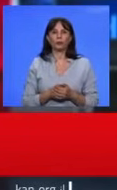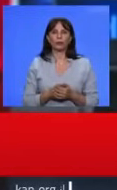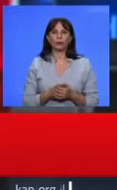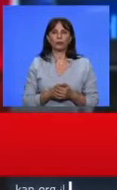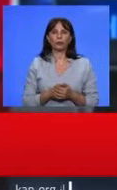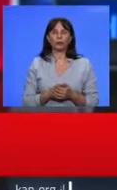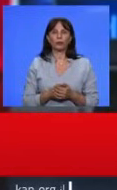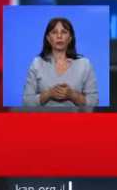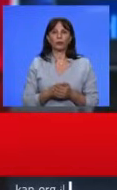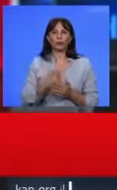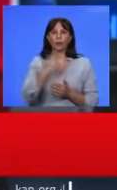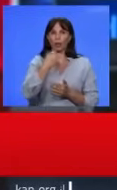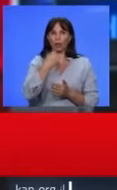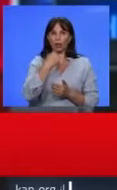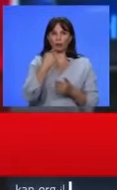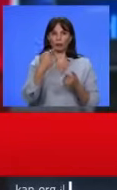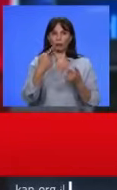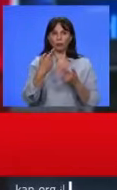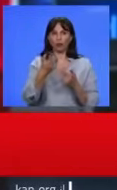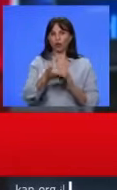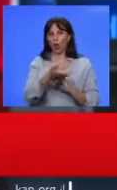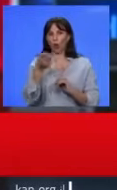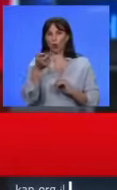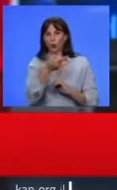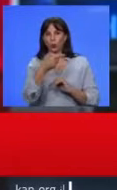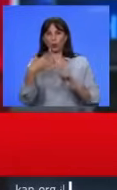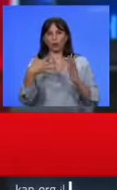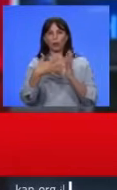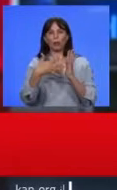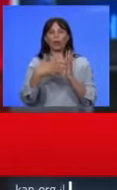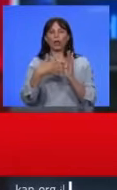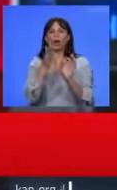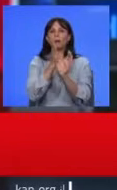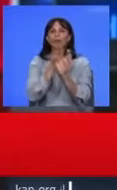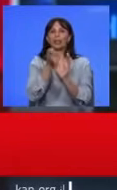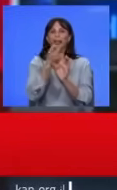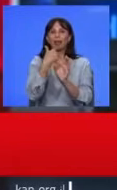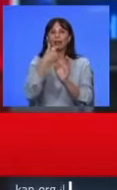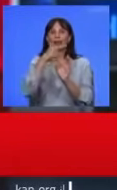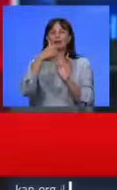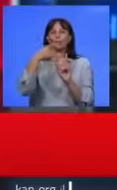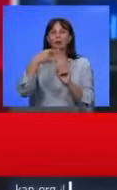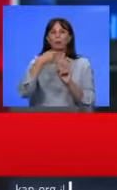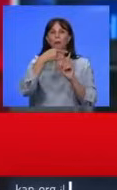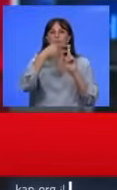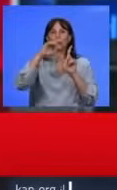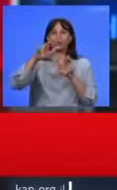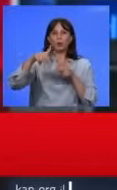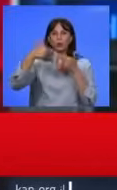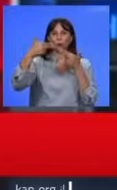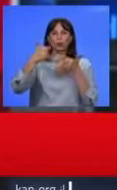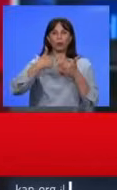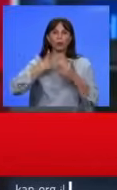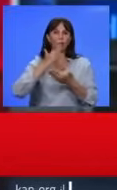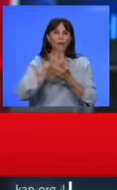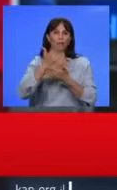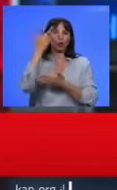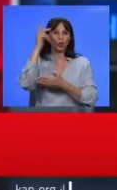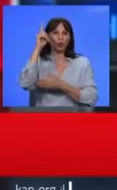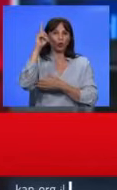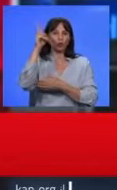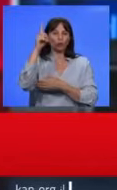הטענה, וזה שלקחו אותו לבדיקה פסיכיאטרית בזום. אני 30 שנות שירות